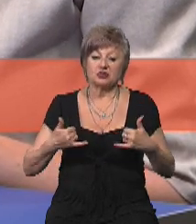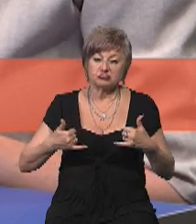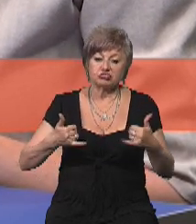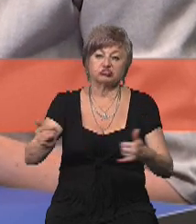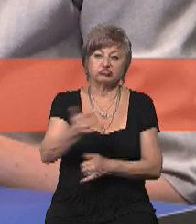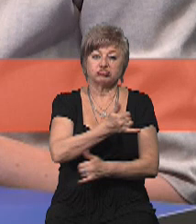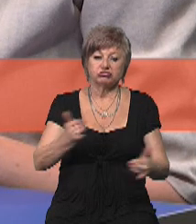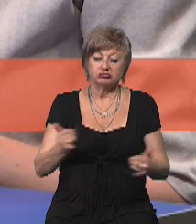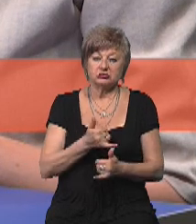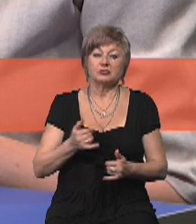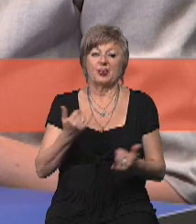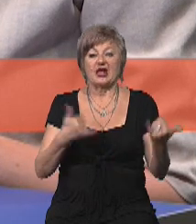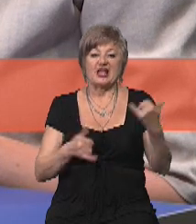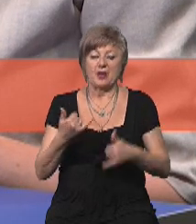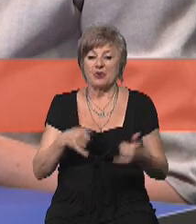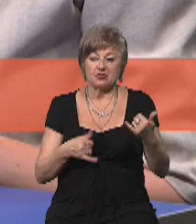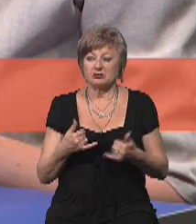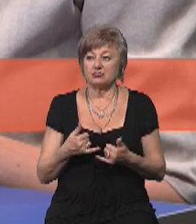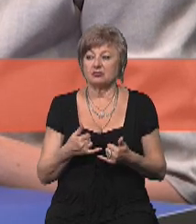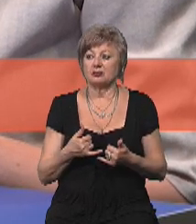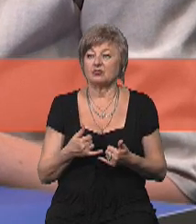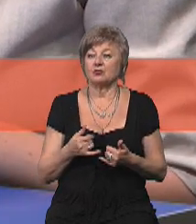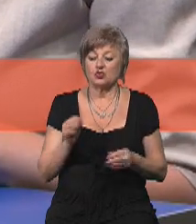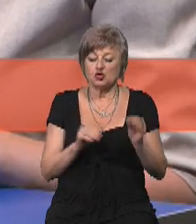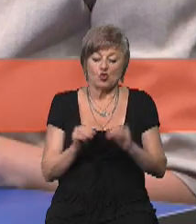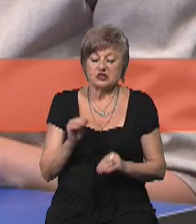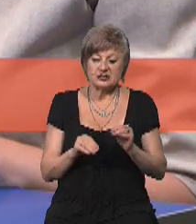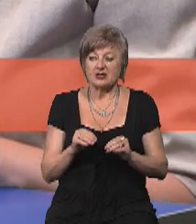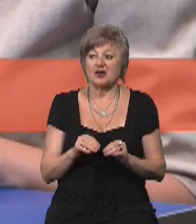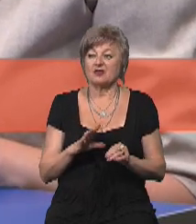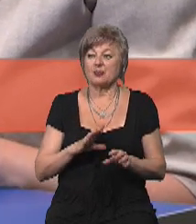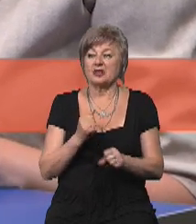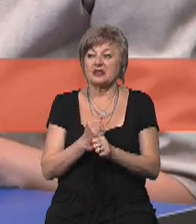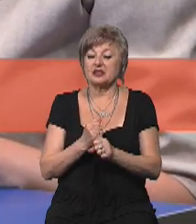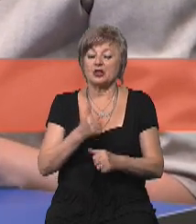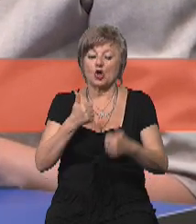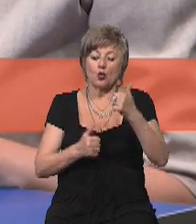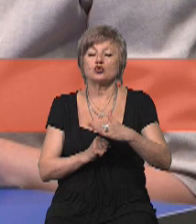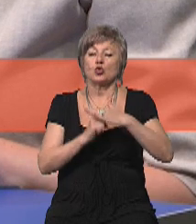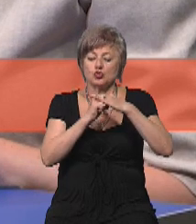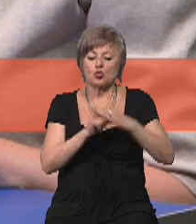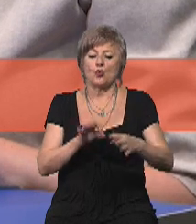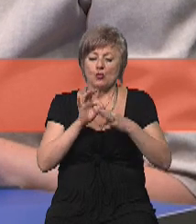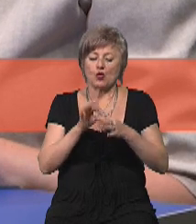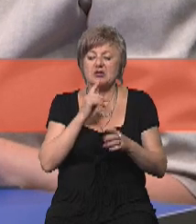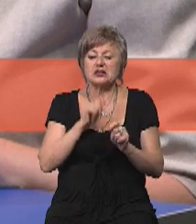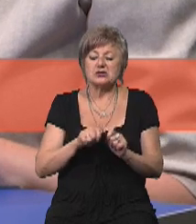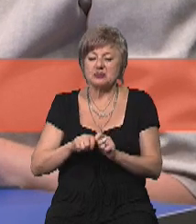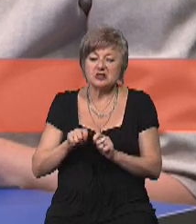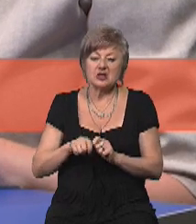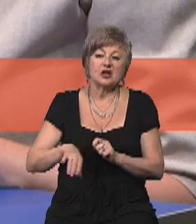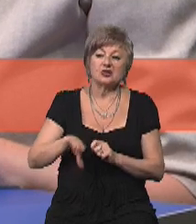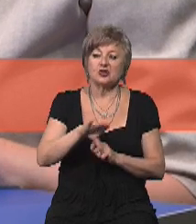с помощью химических составов, которые были отобраны на конкурсной основе, проведены целый ряд испытаний